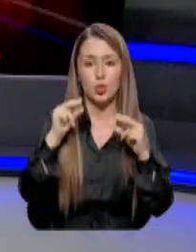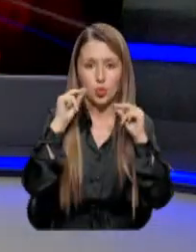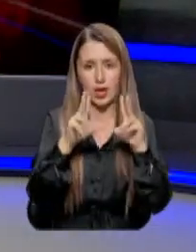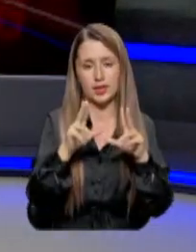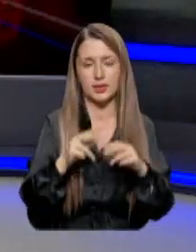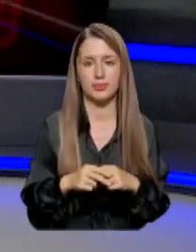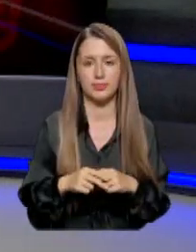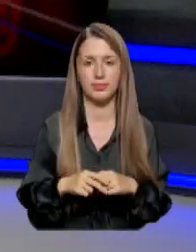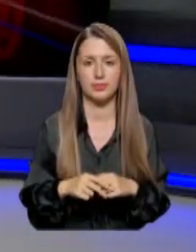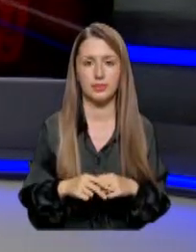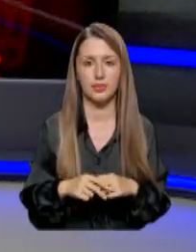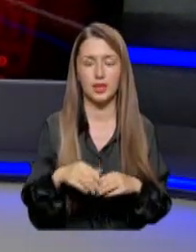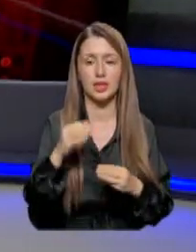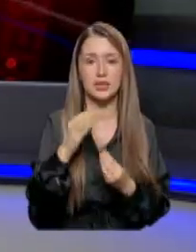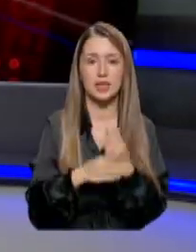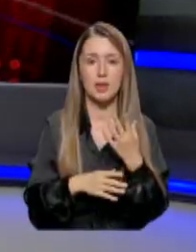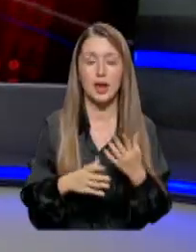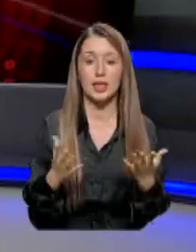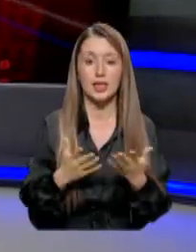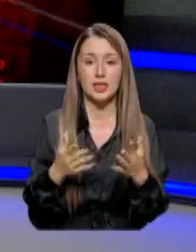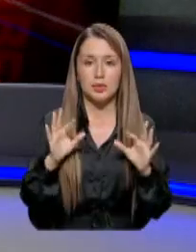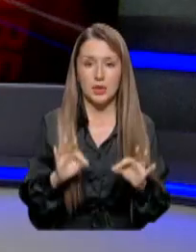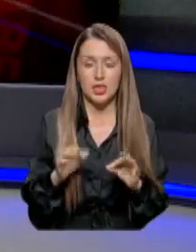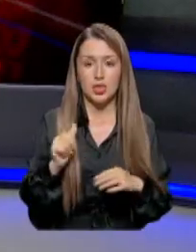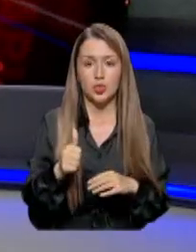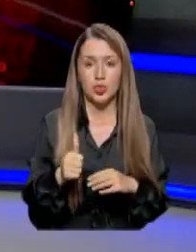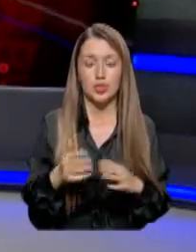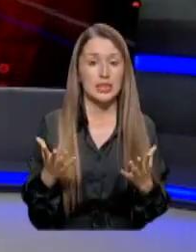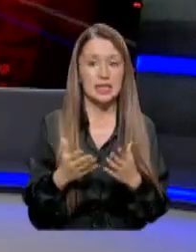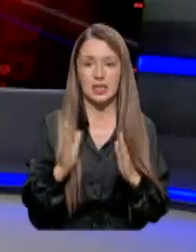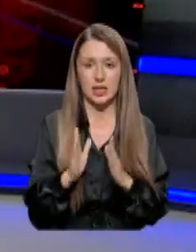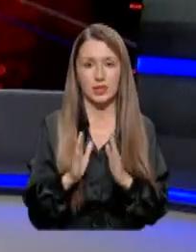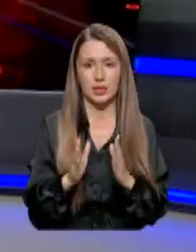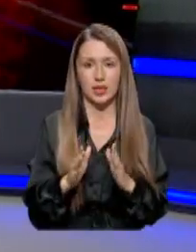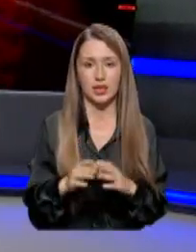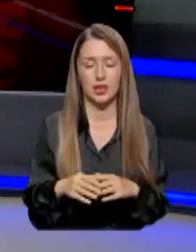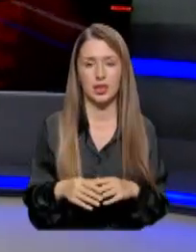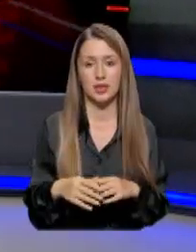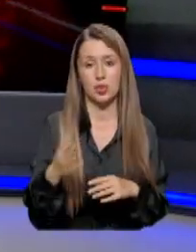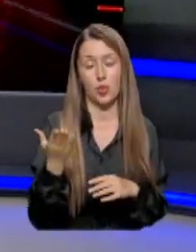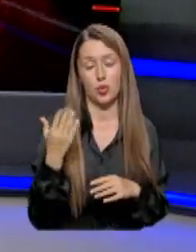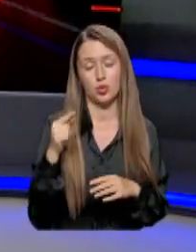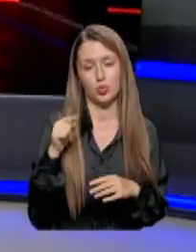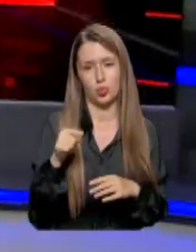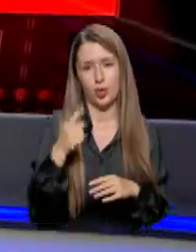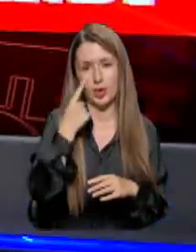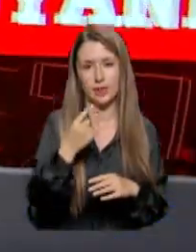uyandı. Sabah nasıl başladı gün ve nasıl devam etti? Önce ona